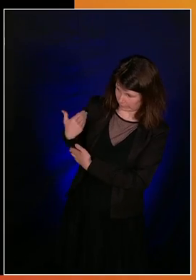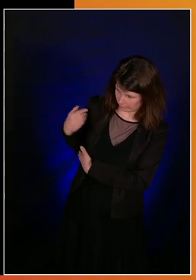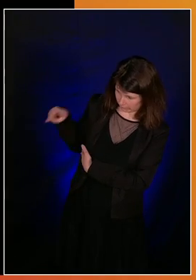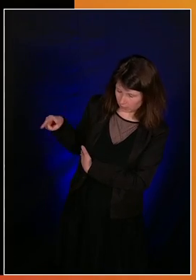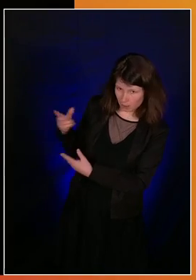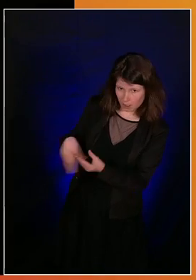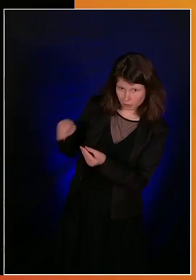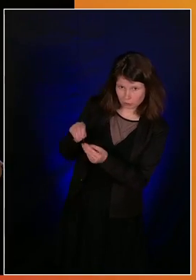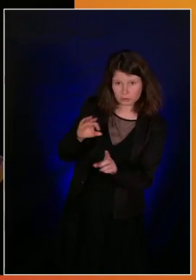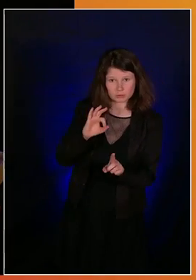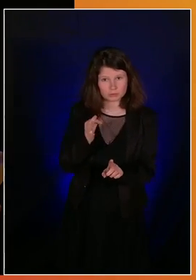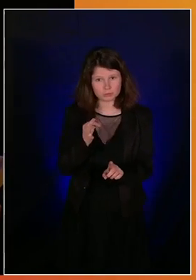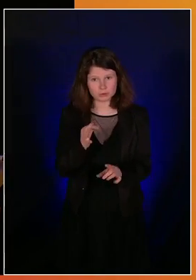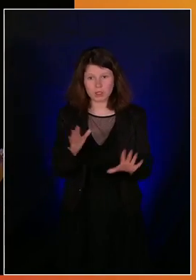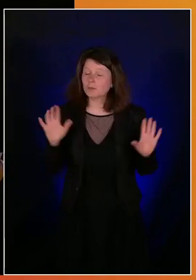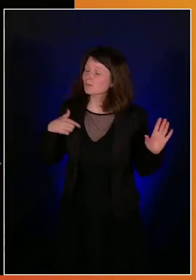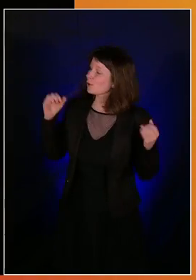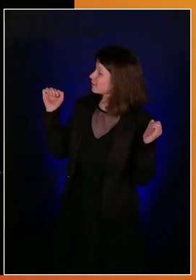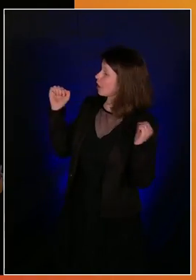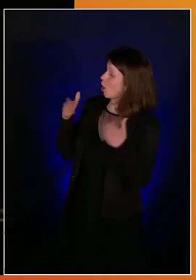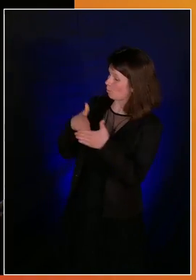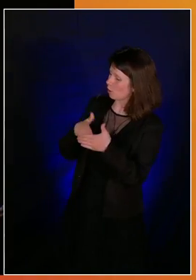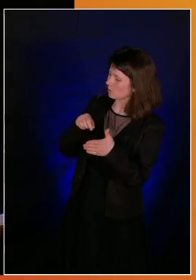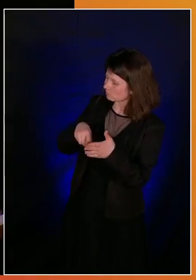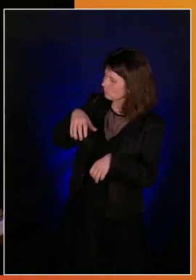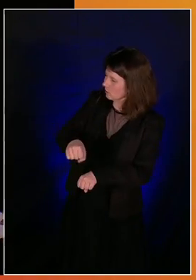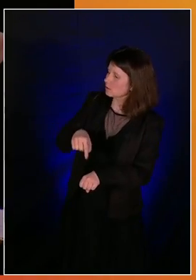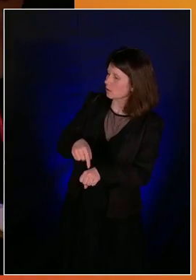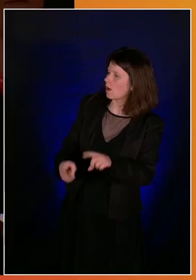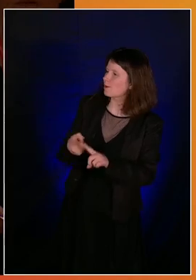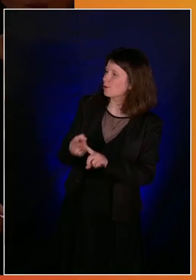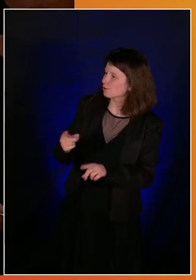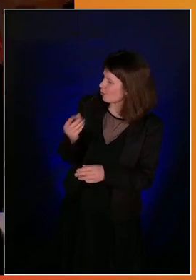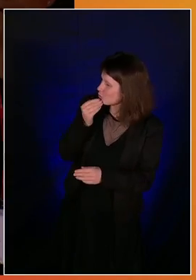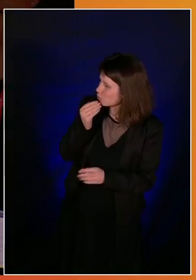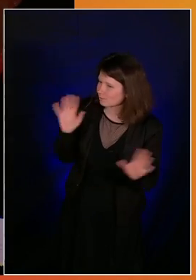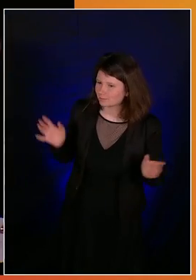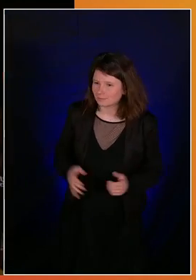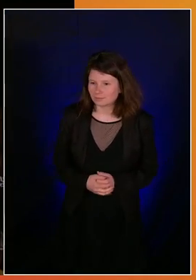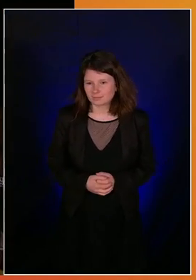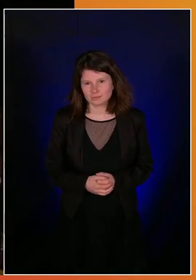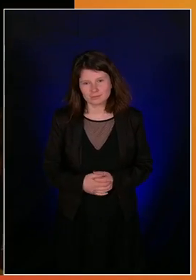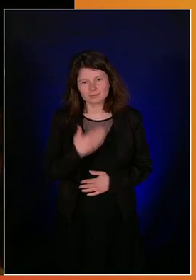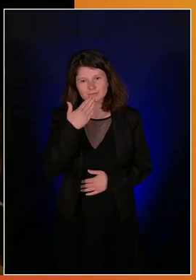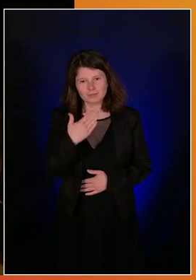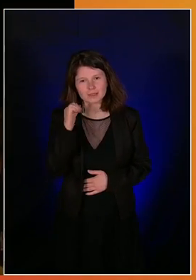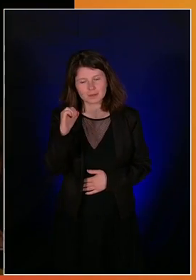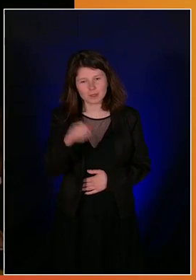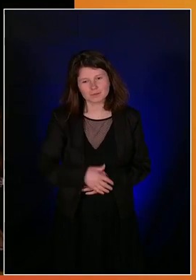blocage qui était important donc je suis tout à fait d'accord il y a aucun problème je vous remercie mes camarades merci ma